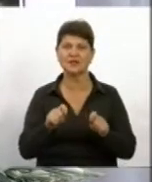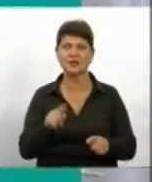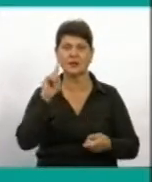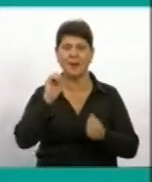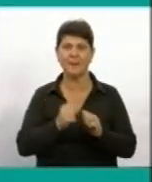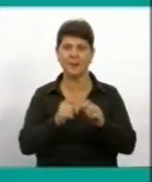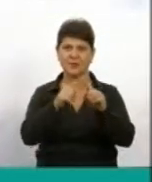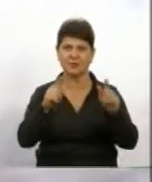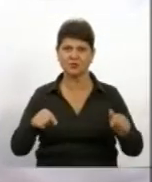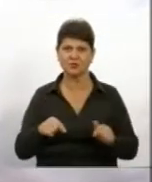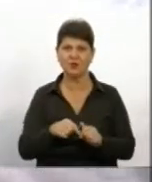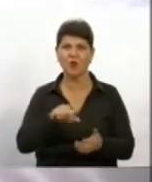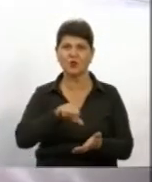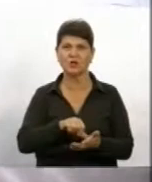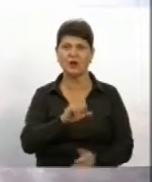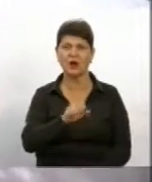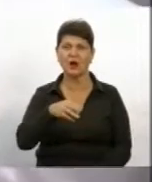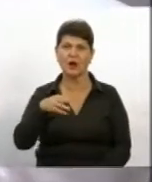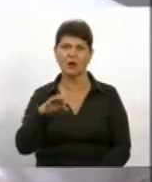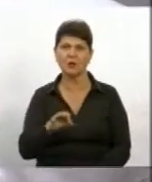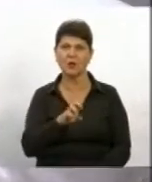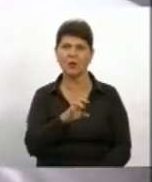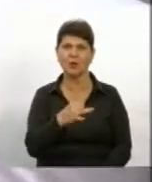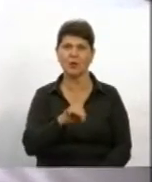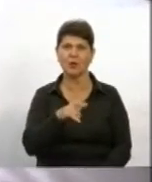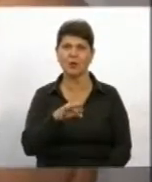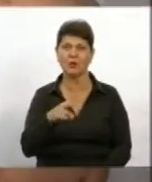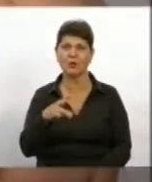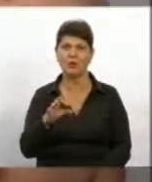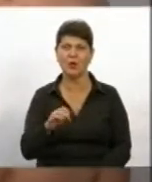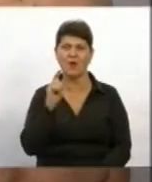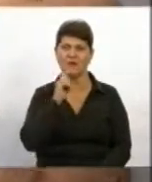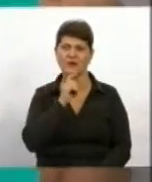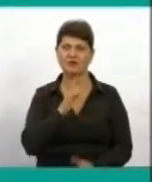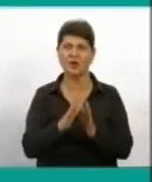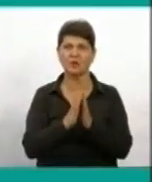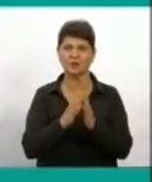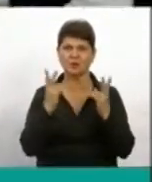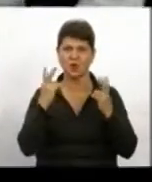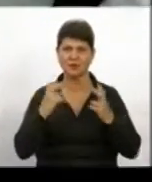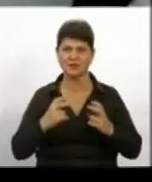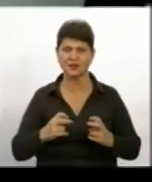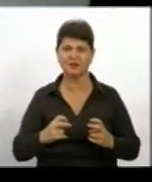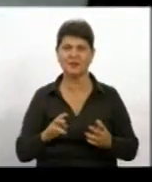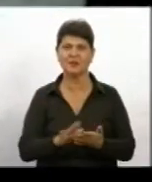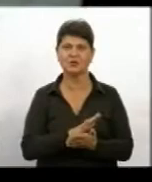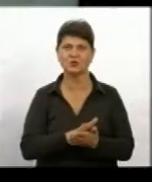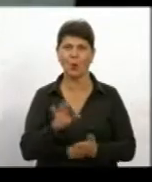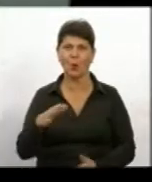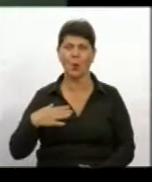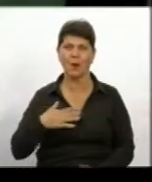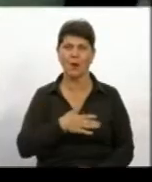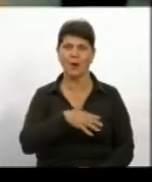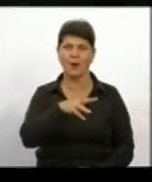Анатолію Буйлуку. Вінничан кличуть безкоштовно обстежитись у мамолога. У кінотеатрі «Родина» презентували стрічку